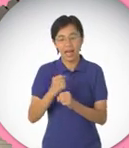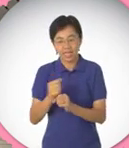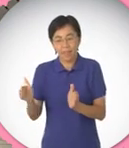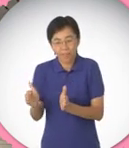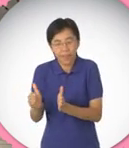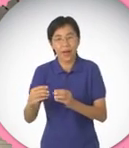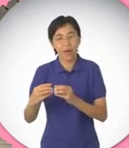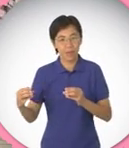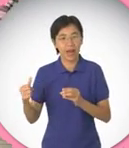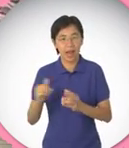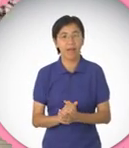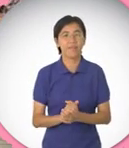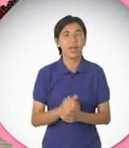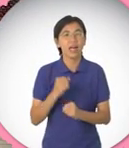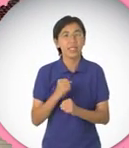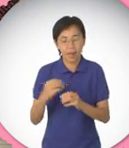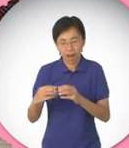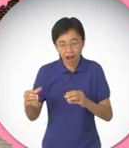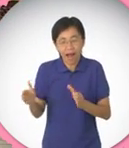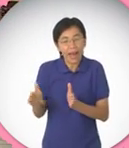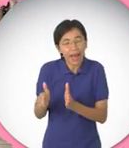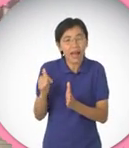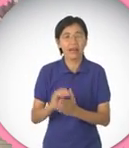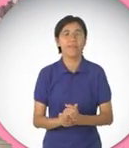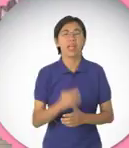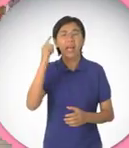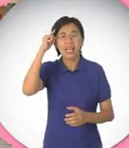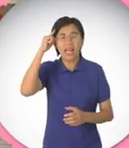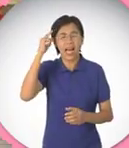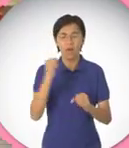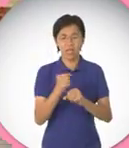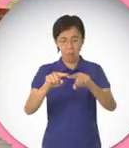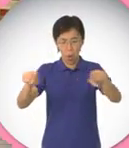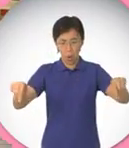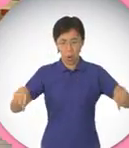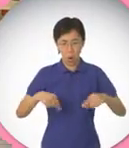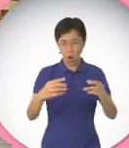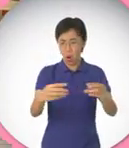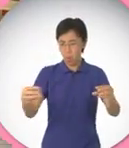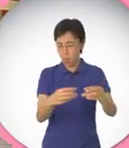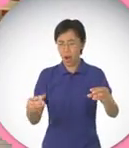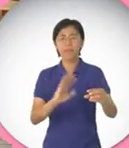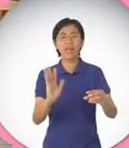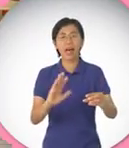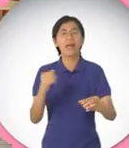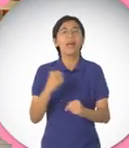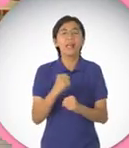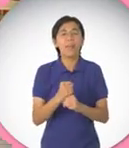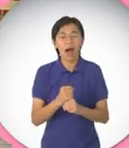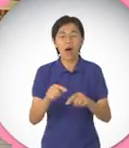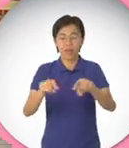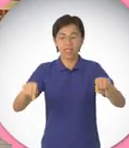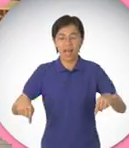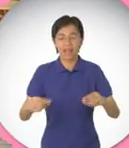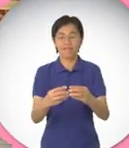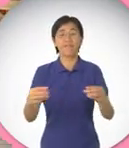คะคือตัดให้เล็กลงแล้วก็เชฟให้สั้นลงแล้วก็ไม่จำเป็นต้องมีถาดแบบนี้ก็ได้นะคะก็คือเราสามารถวางในถาดตรงๆได้เลยนี่ถ้าวางในถาดเนี่ย